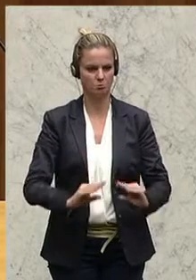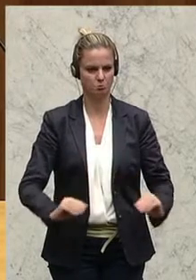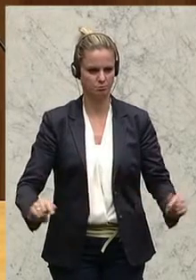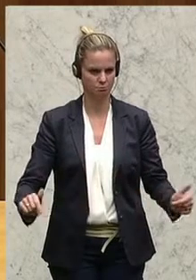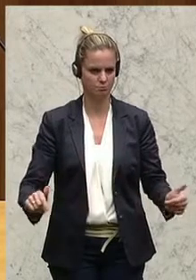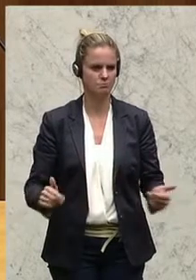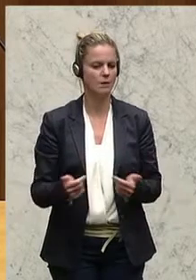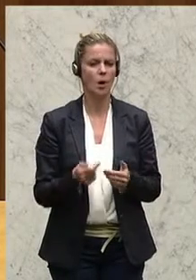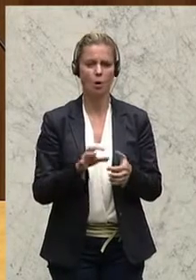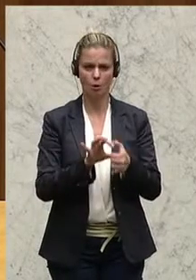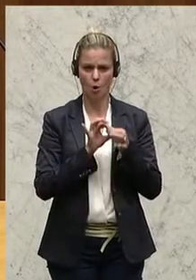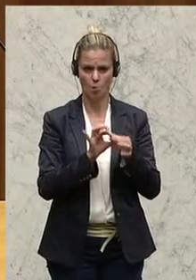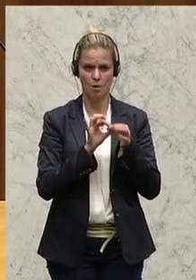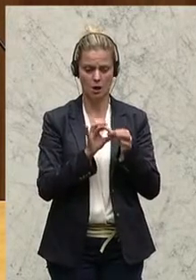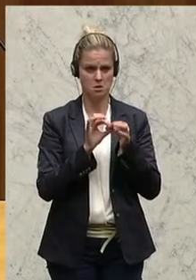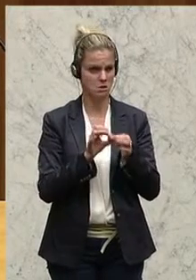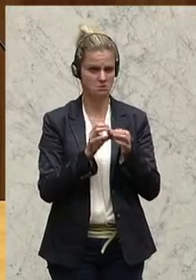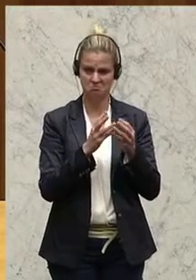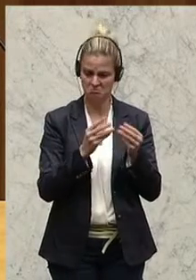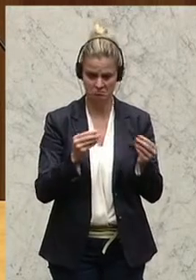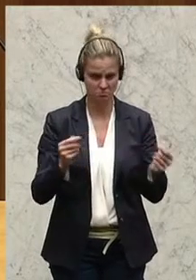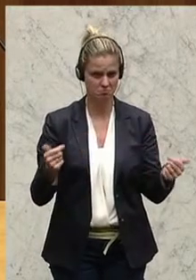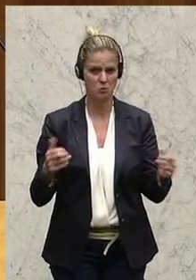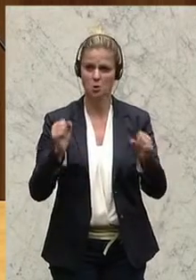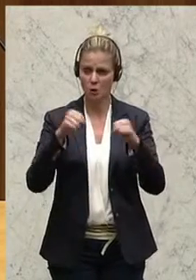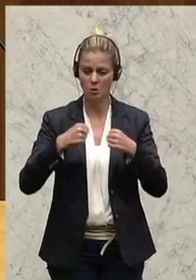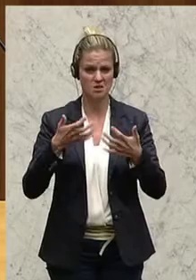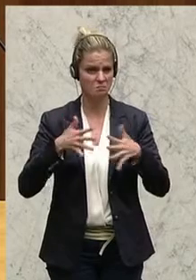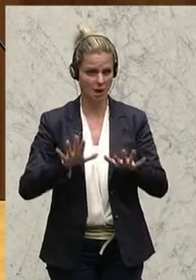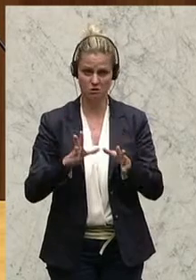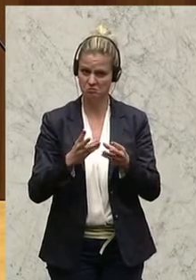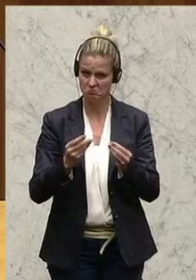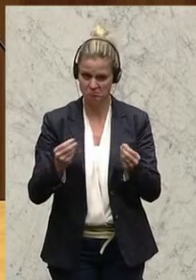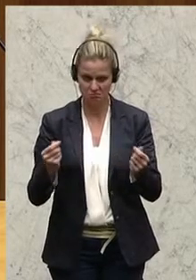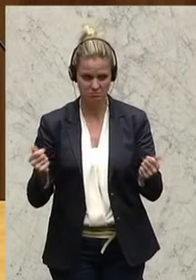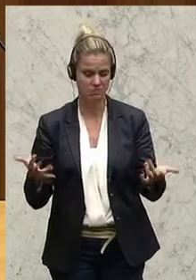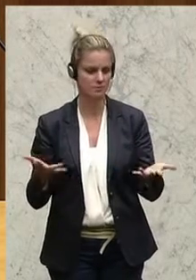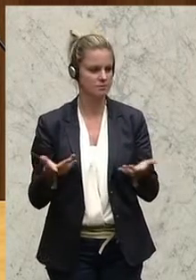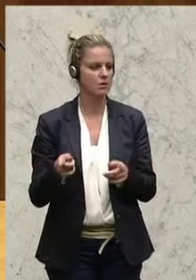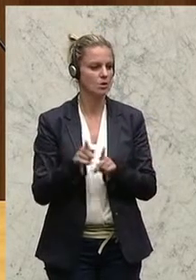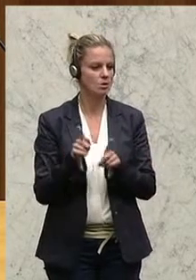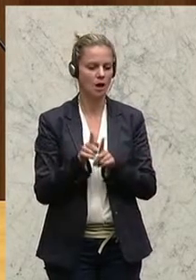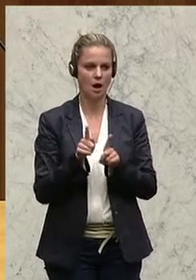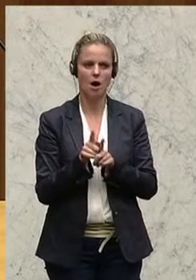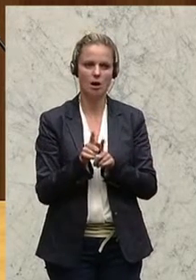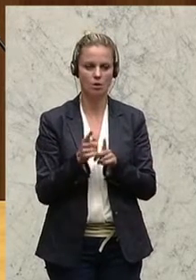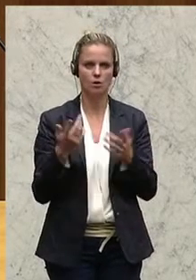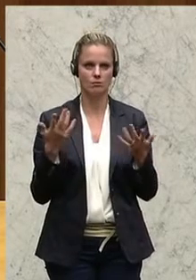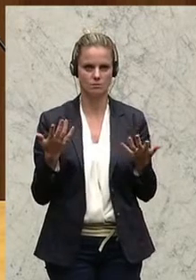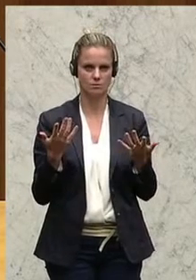schwindende Kooperationen und auch Kompromissbereitschaft und auch eine